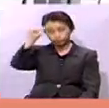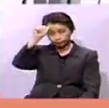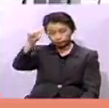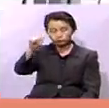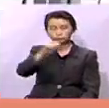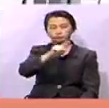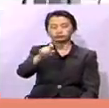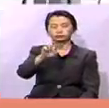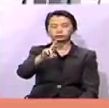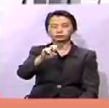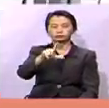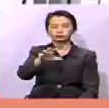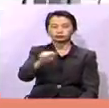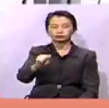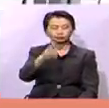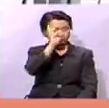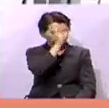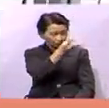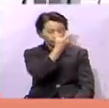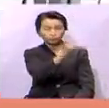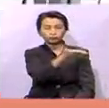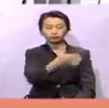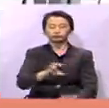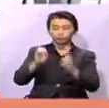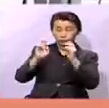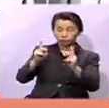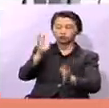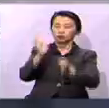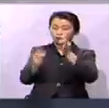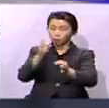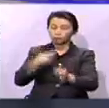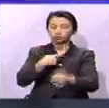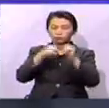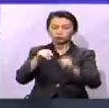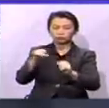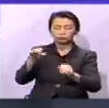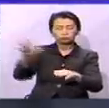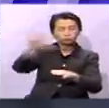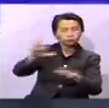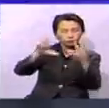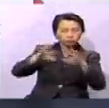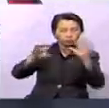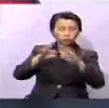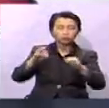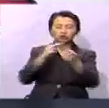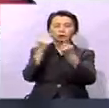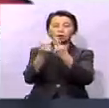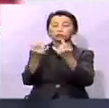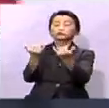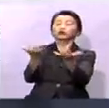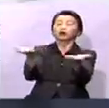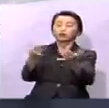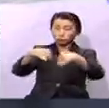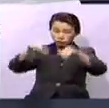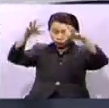Syahliza. Waalaikumsalam Syahril. Baik Syahliza, kalau kita boleh gambarkan kepada para penonton keadaan semasa di sana, masih lagi